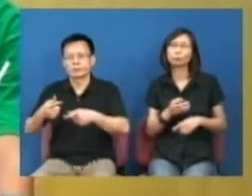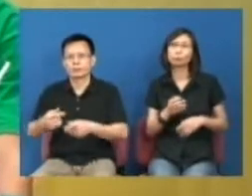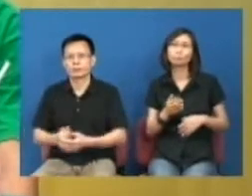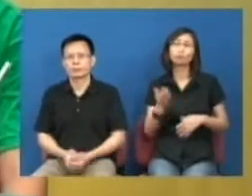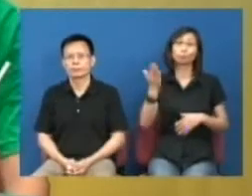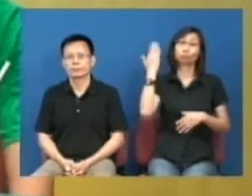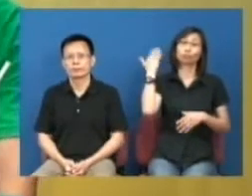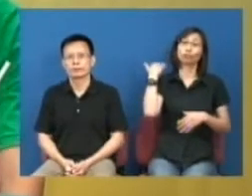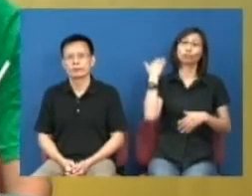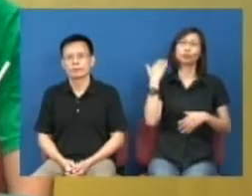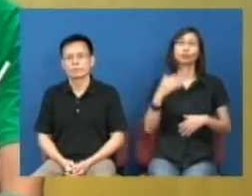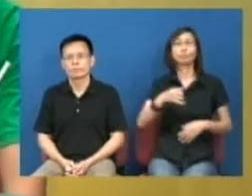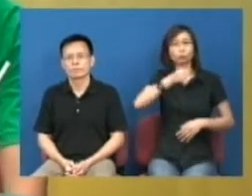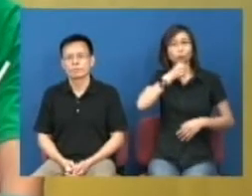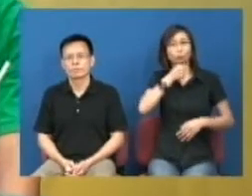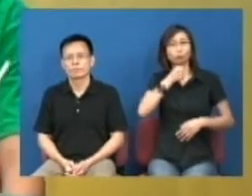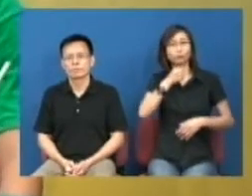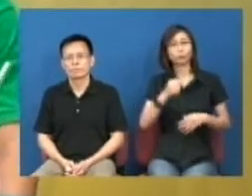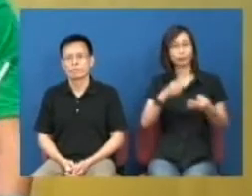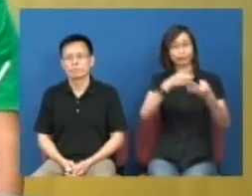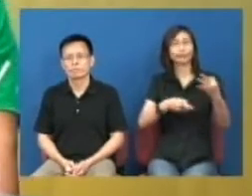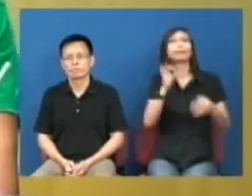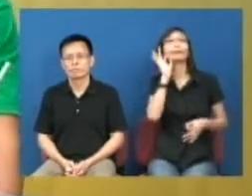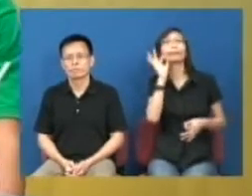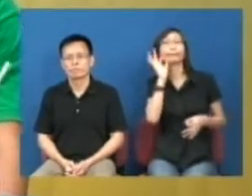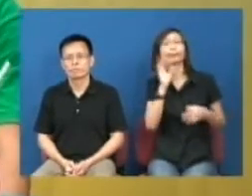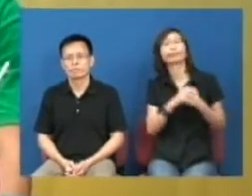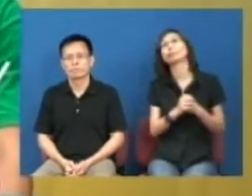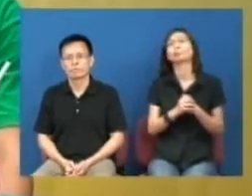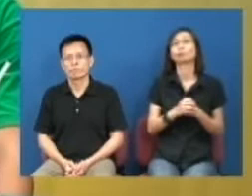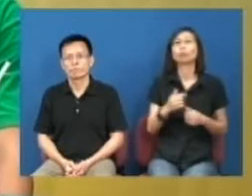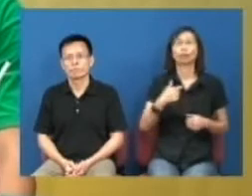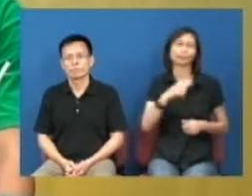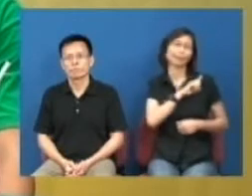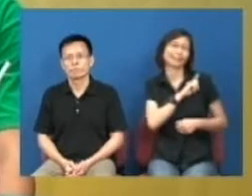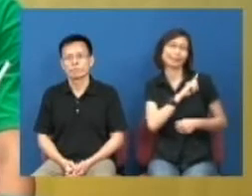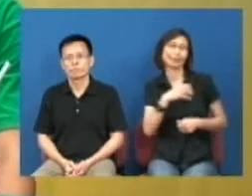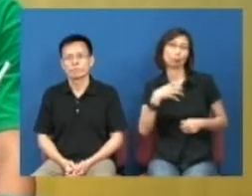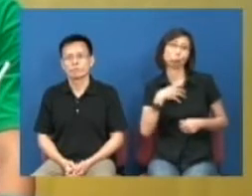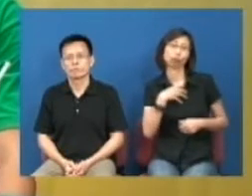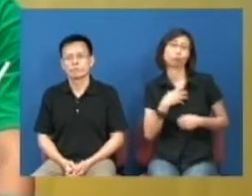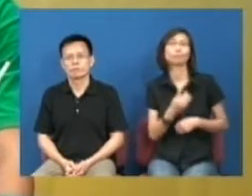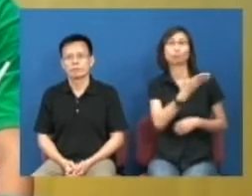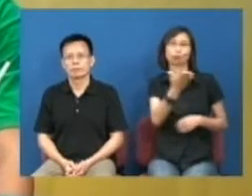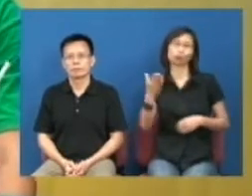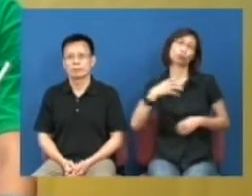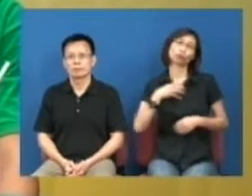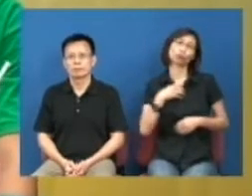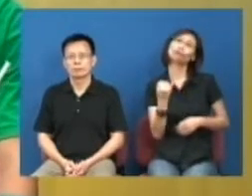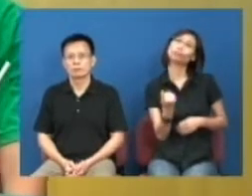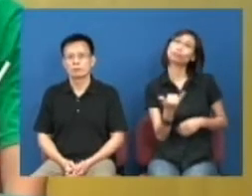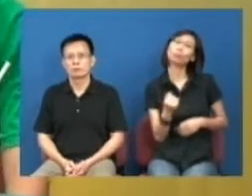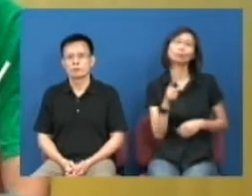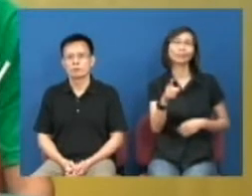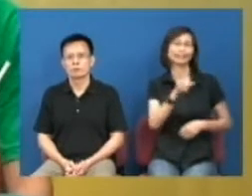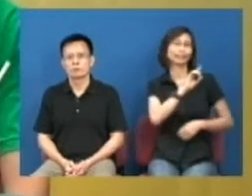為主持嘅李卓人咧，咁嗱依個個人意見啦，咁各位覺得啱定唔啱就交翻你哋去判